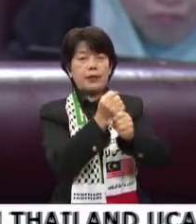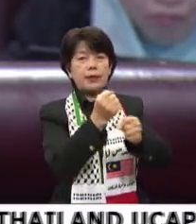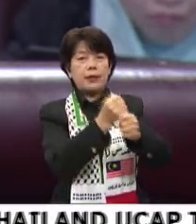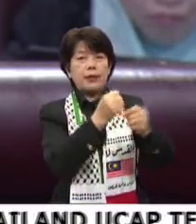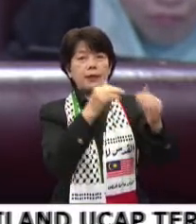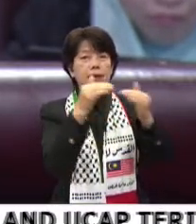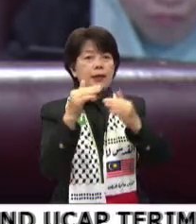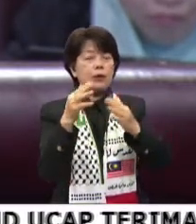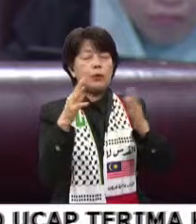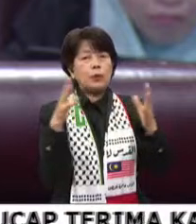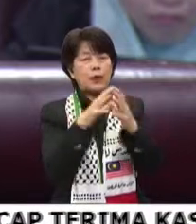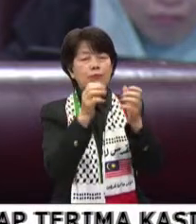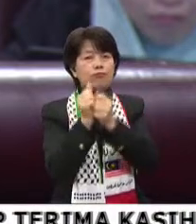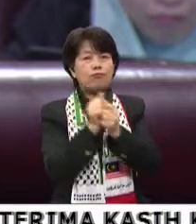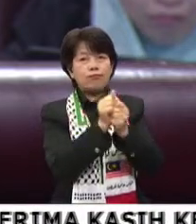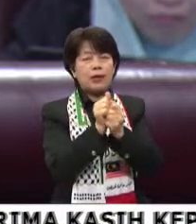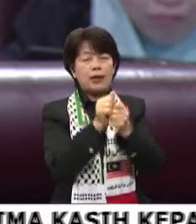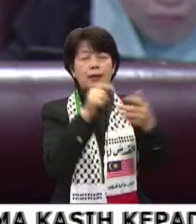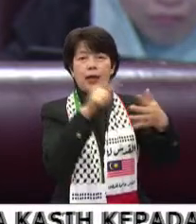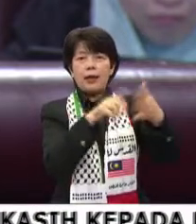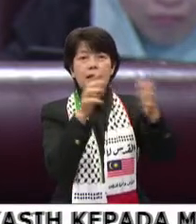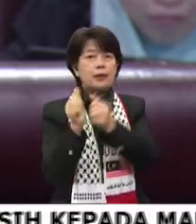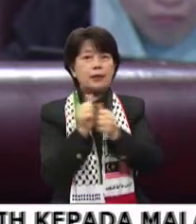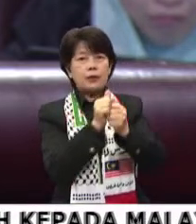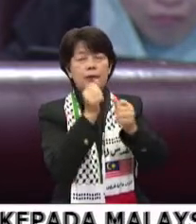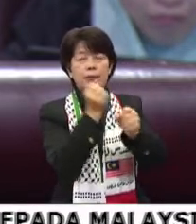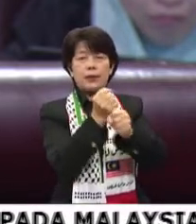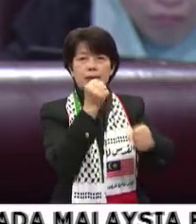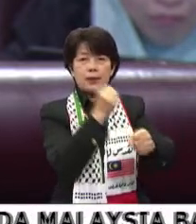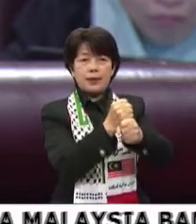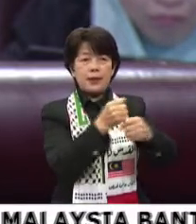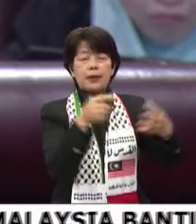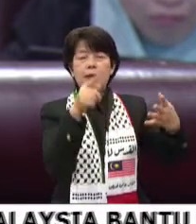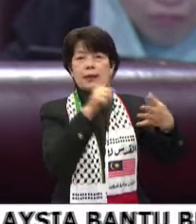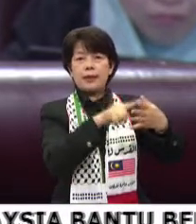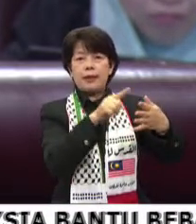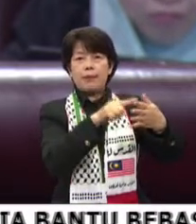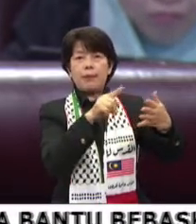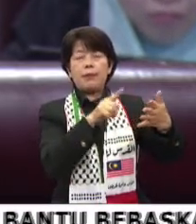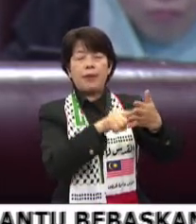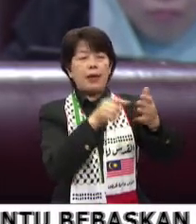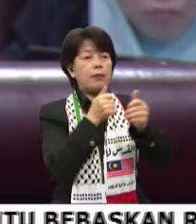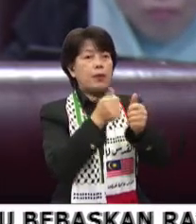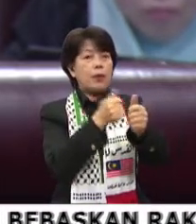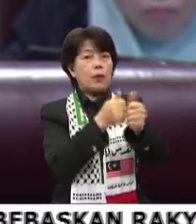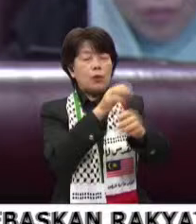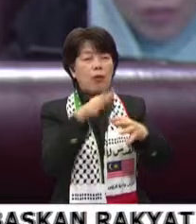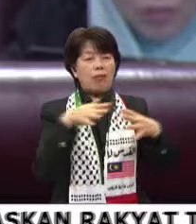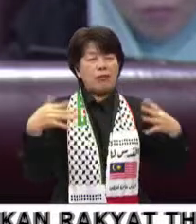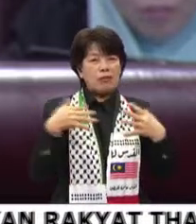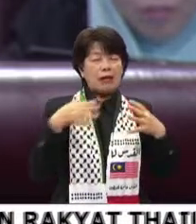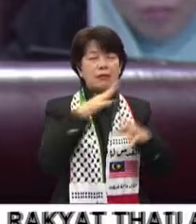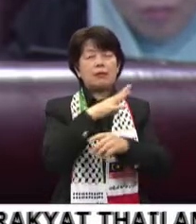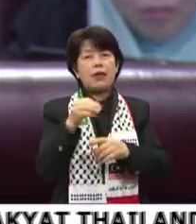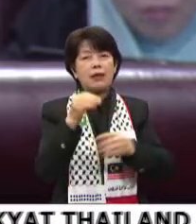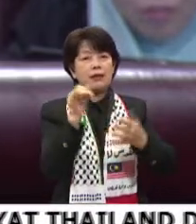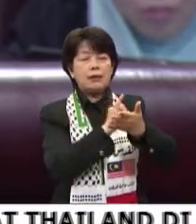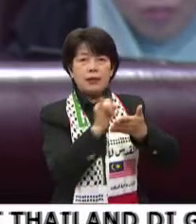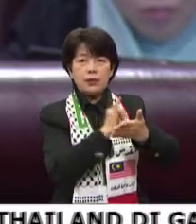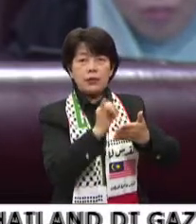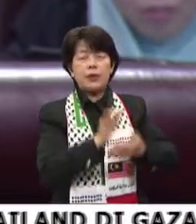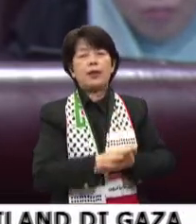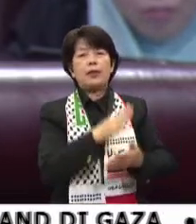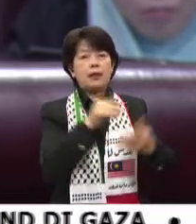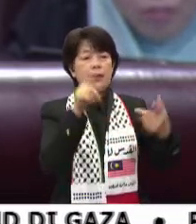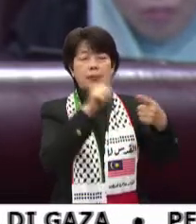kesatuan untuk membenarkan kesatuan sekerja ditubuhkan tanpa sekatan mengikut trade pekerjaan atau industri